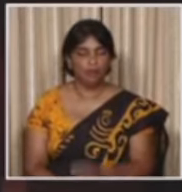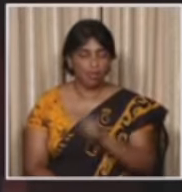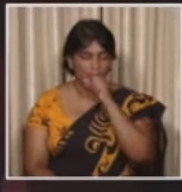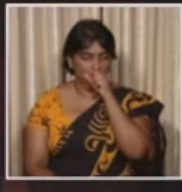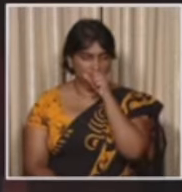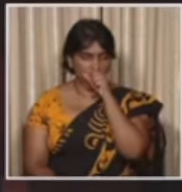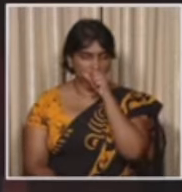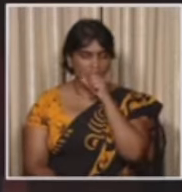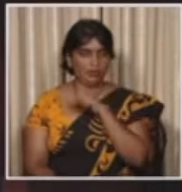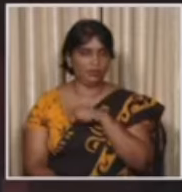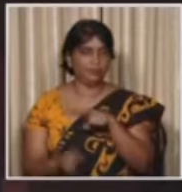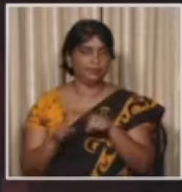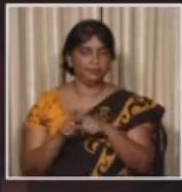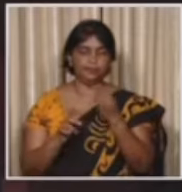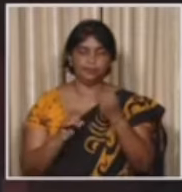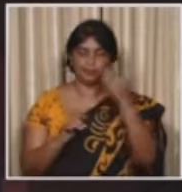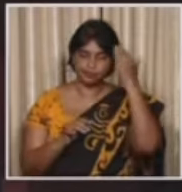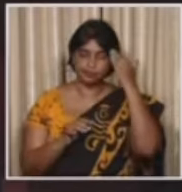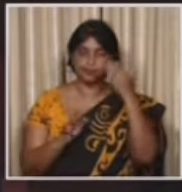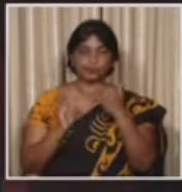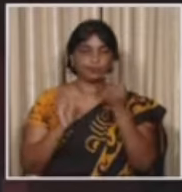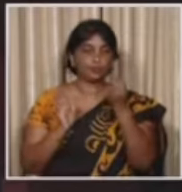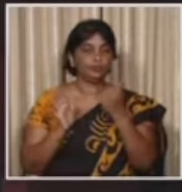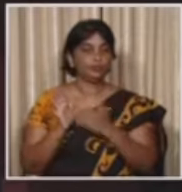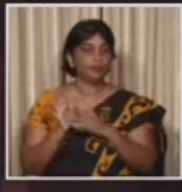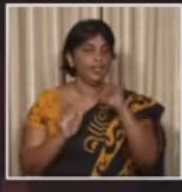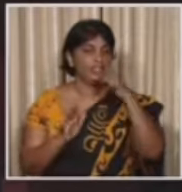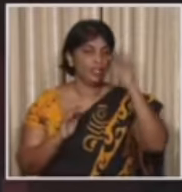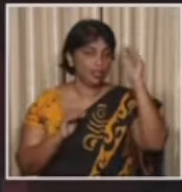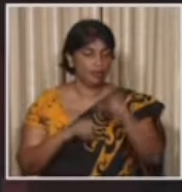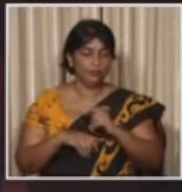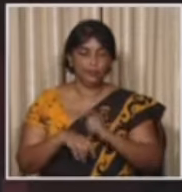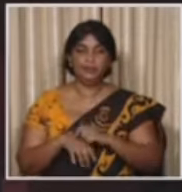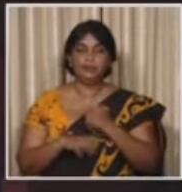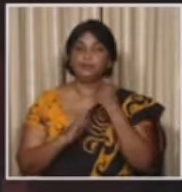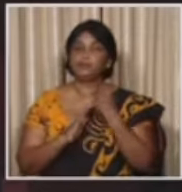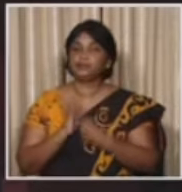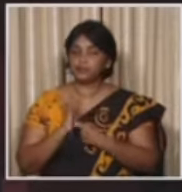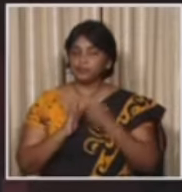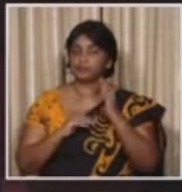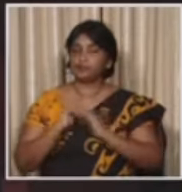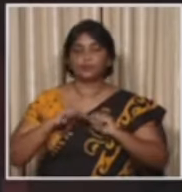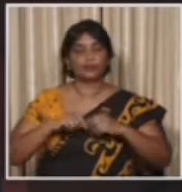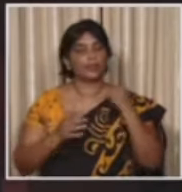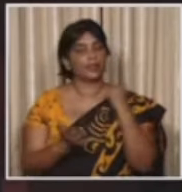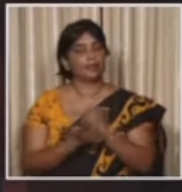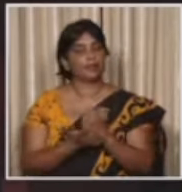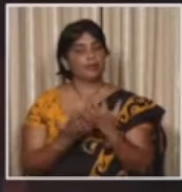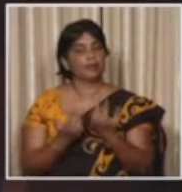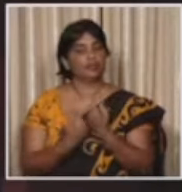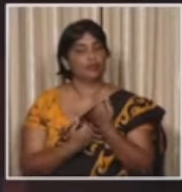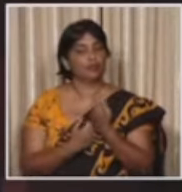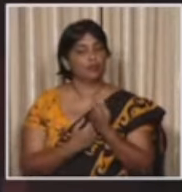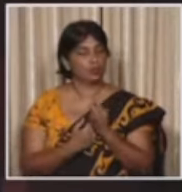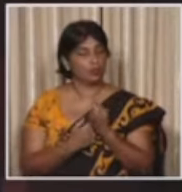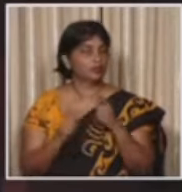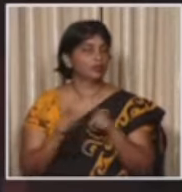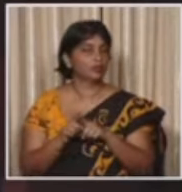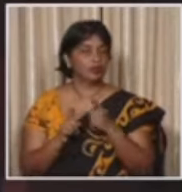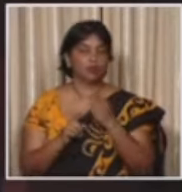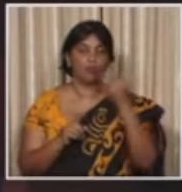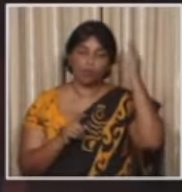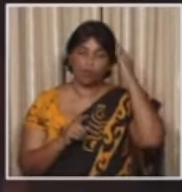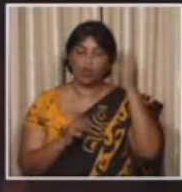මුල් ණය මුදල රුපියල් මිලියන 100කට අඩු අවස්ථාවකදී පරාටේ ක්‍රියාවලියේදී බැංකුවට අය විය යුතු මුදල වශයෙන් මුල්